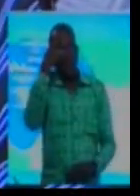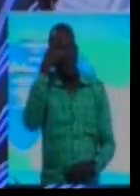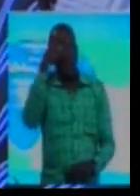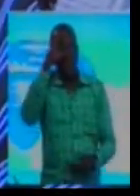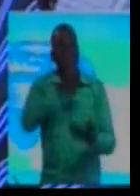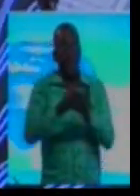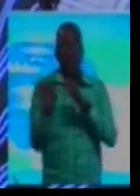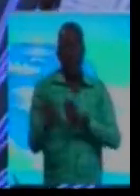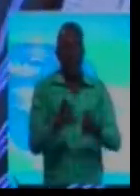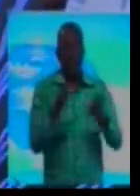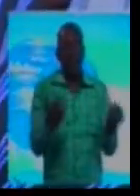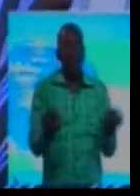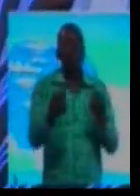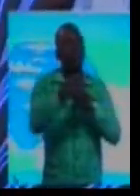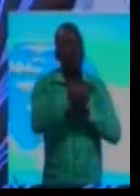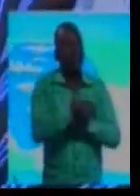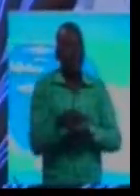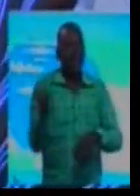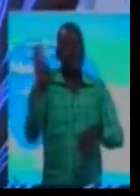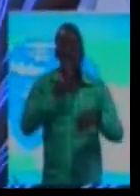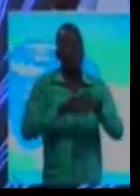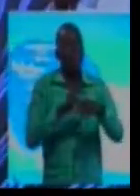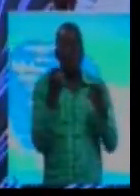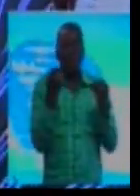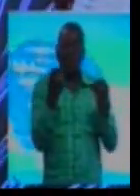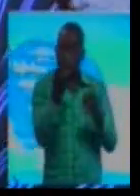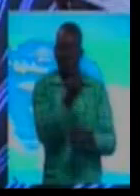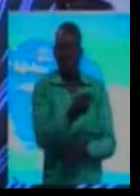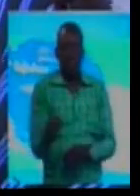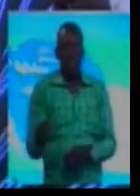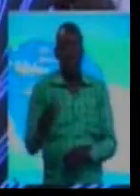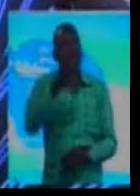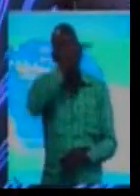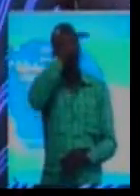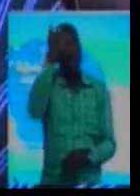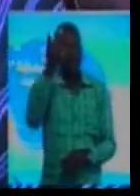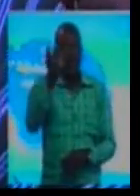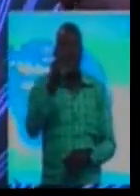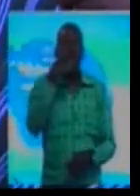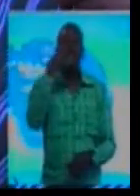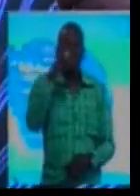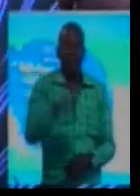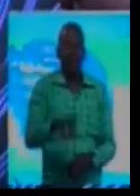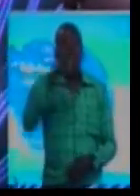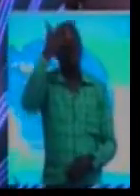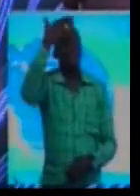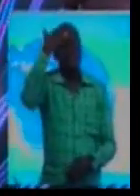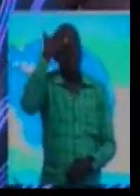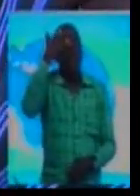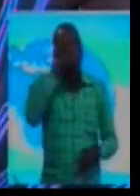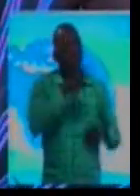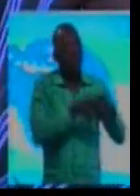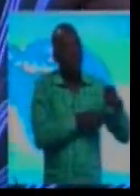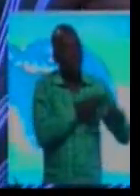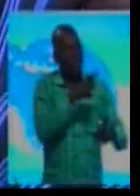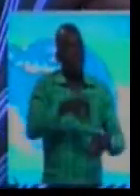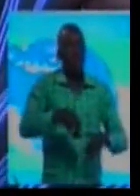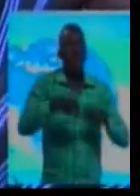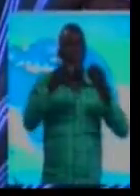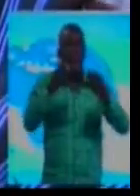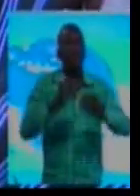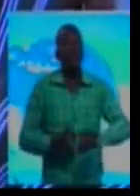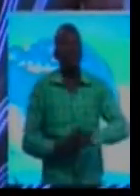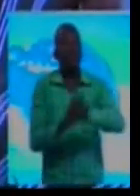poser aujourd'hui, ça va marquer beaucoup de choses. Parce qu'il faut le savoir. Il faut que les gens qui se sont donnés à défendre